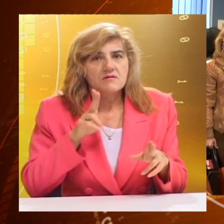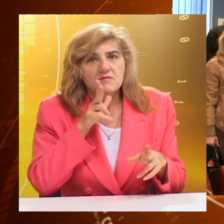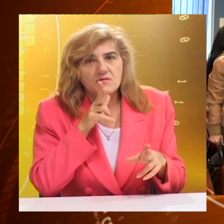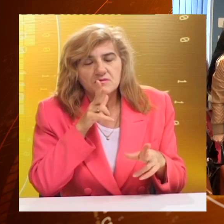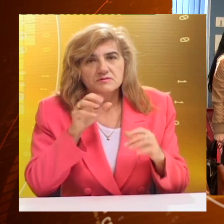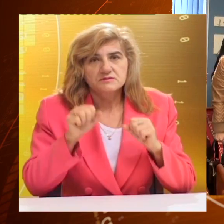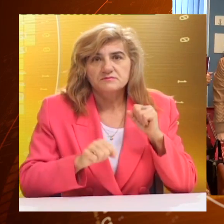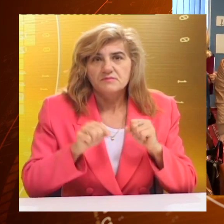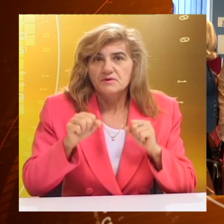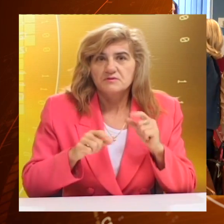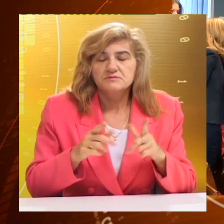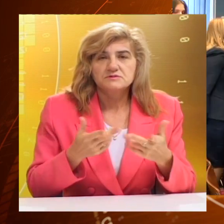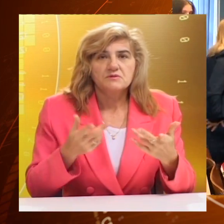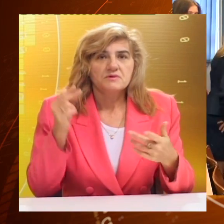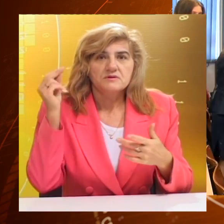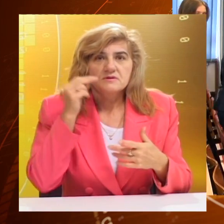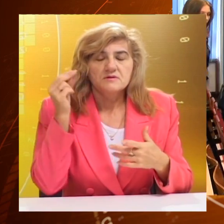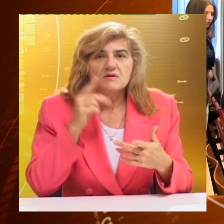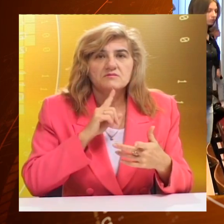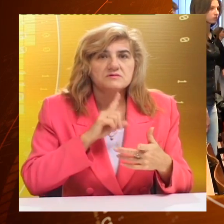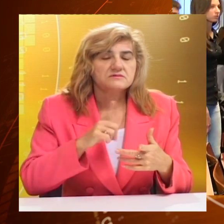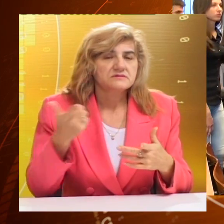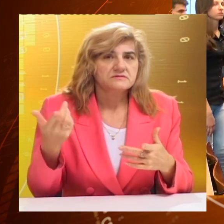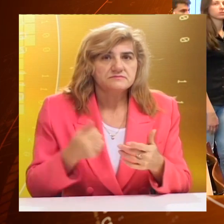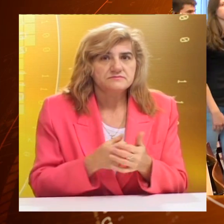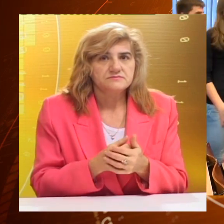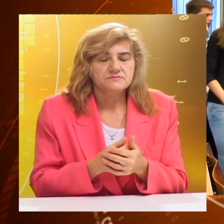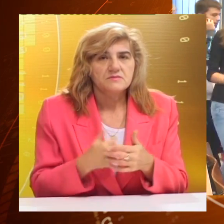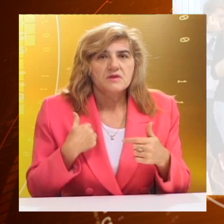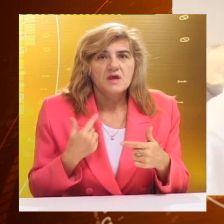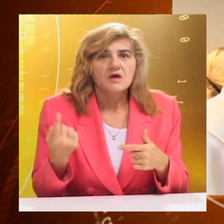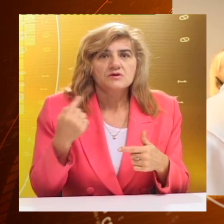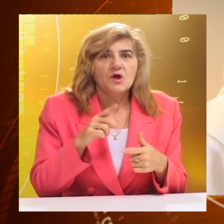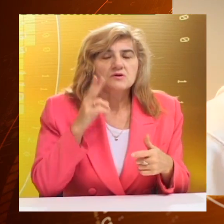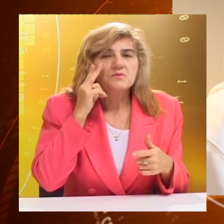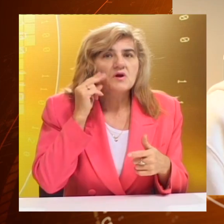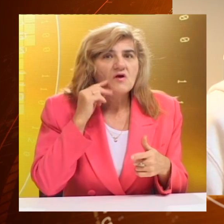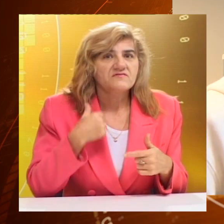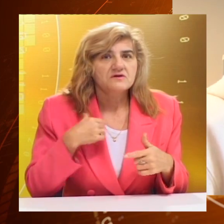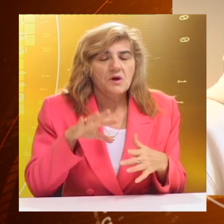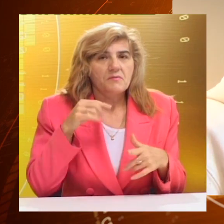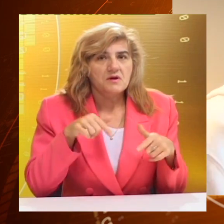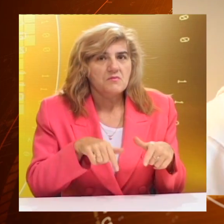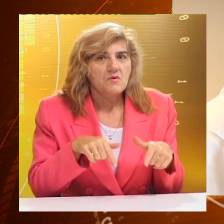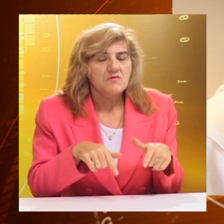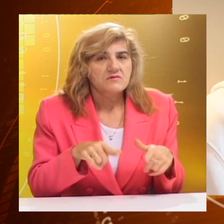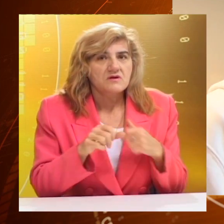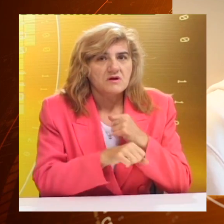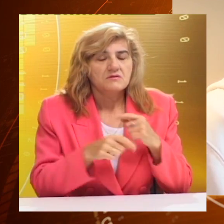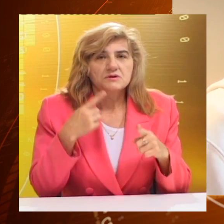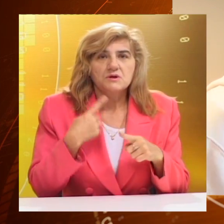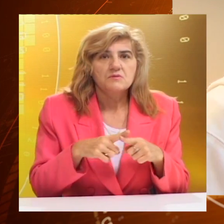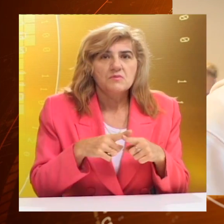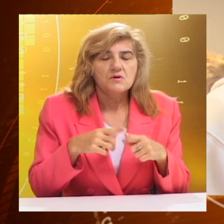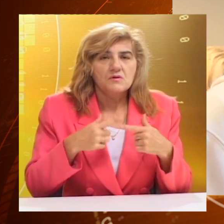imam sposobnost za sve obaveze na fakultetu i spremna sam za sve obaveze. Sada odlučio sam se za ekonomski fakultet,